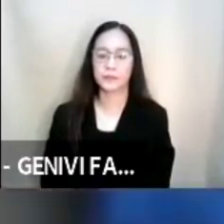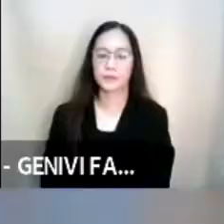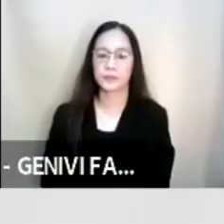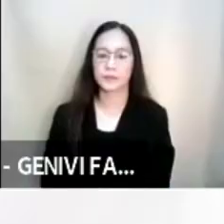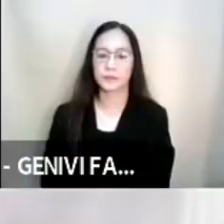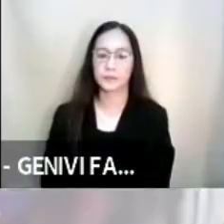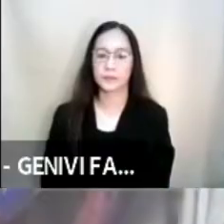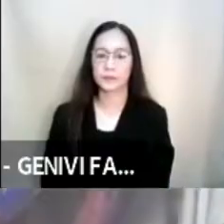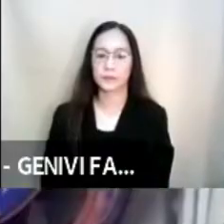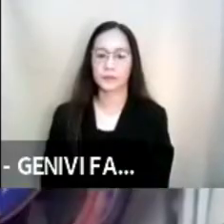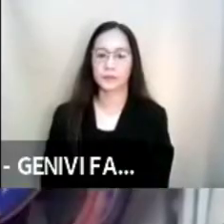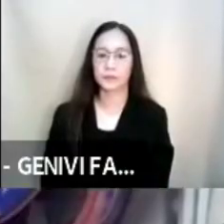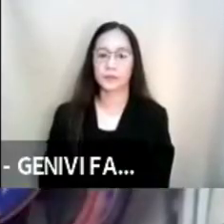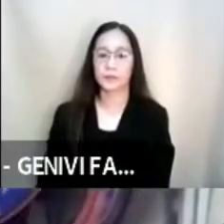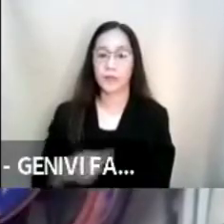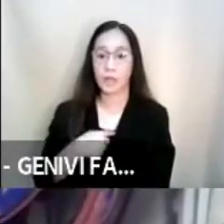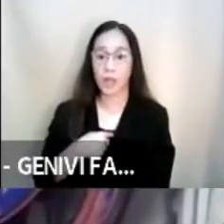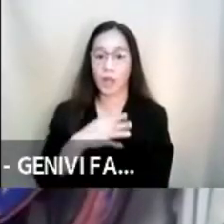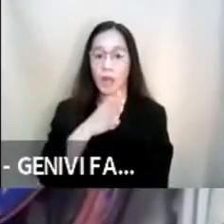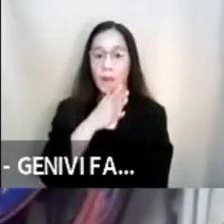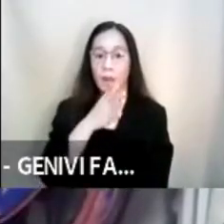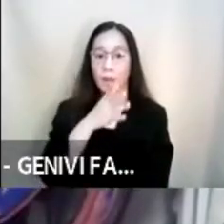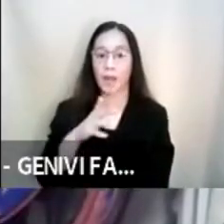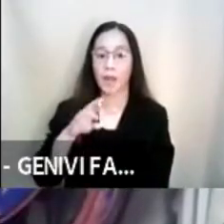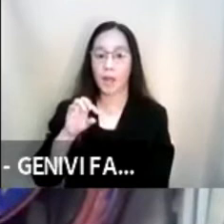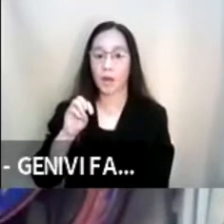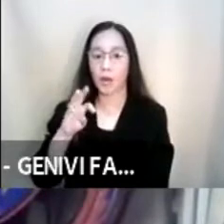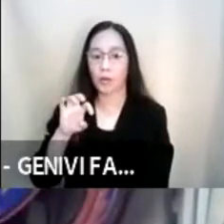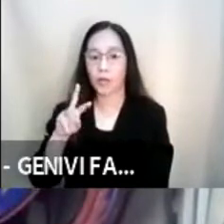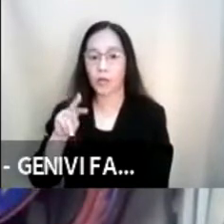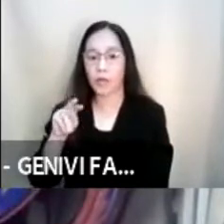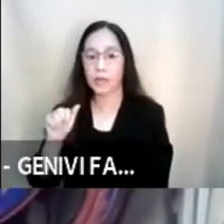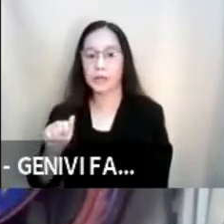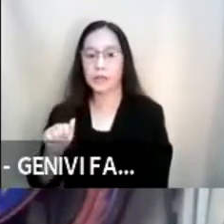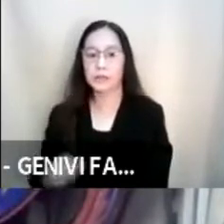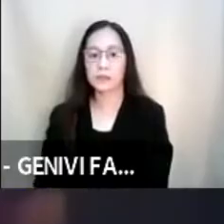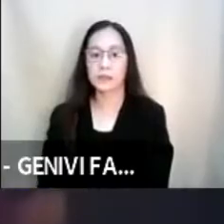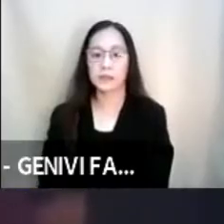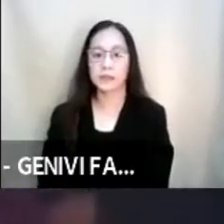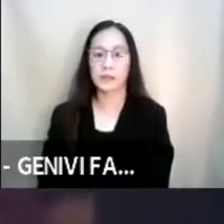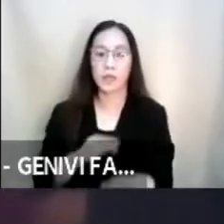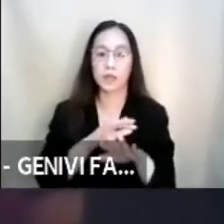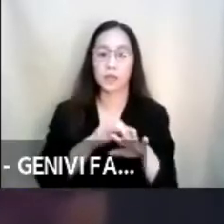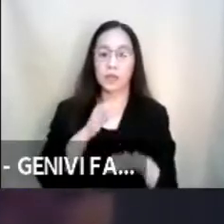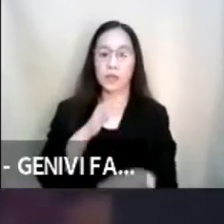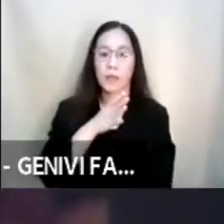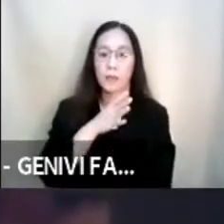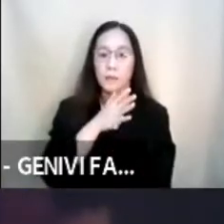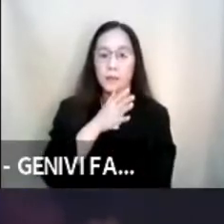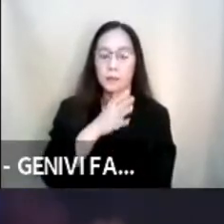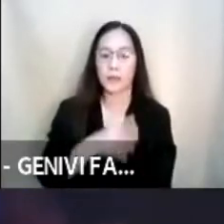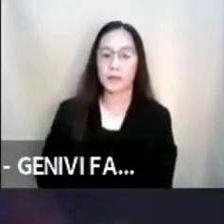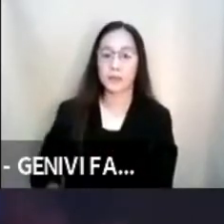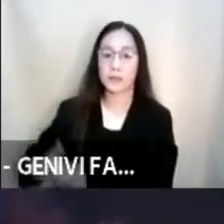Ako po si Mami Rowena Iramento. Mami Beng po ang tawag niya sa akin.